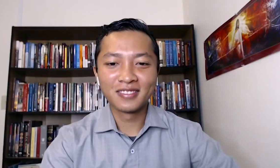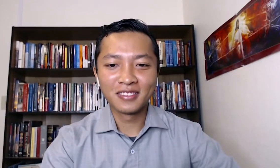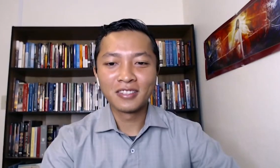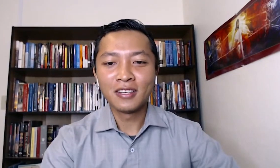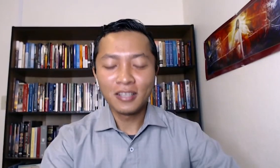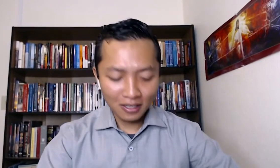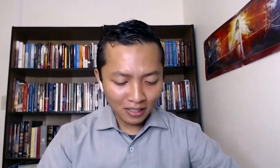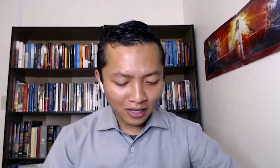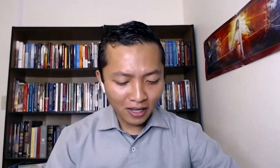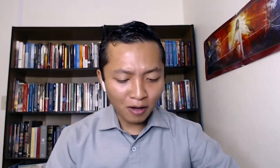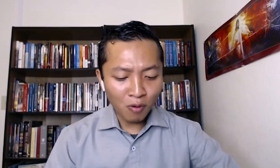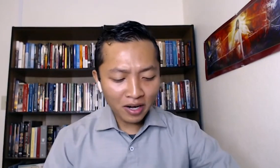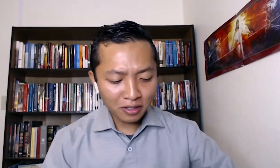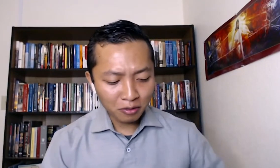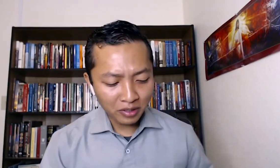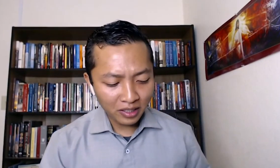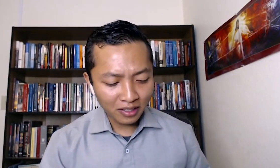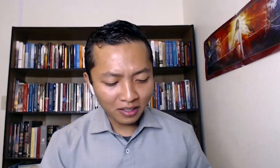nim.